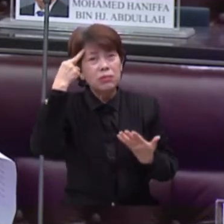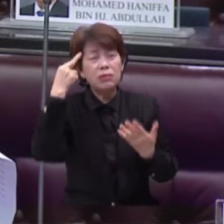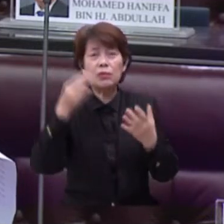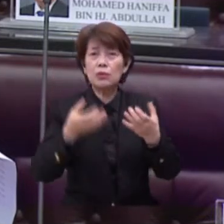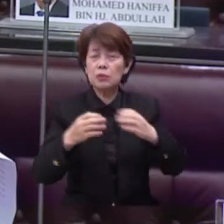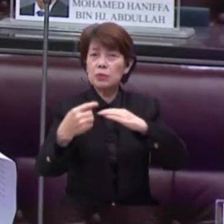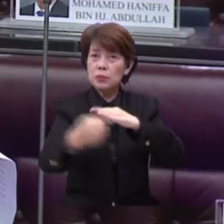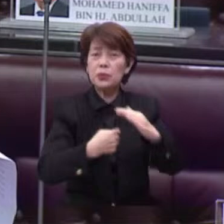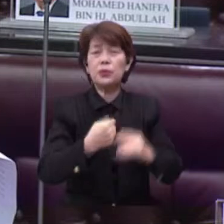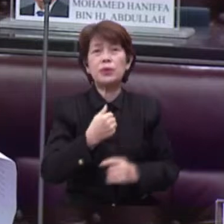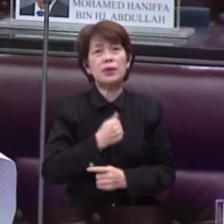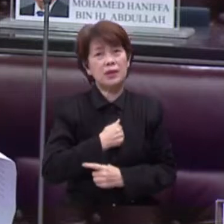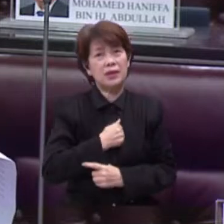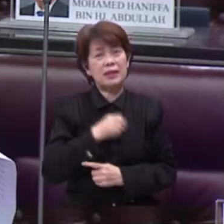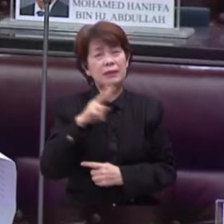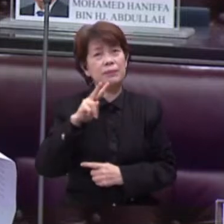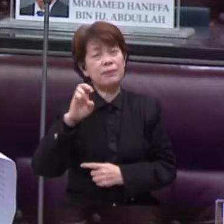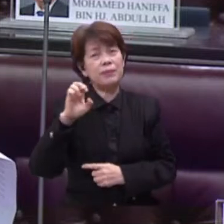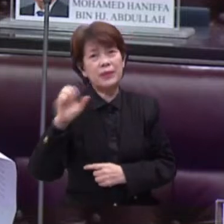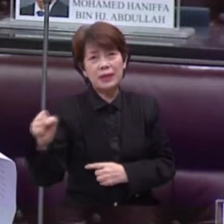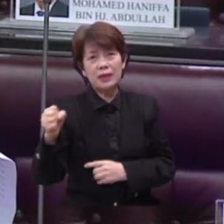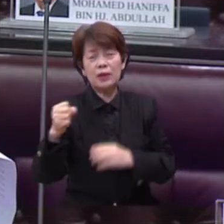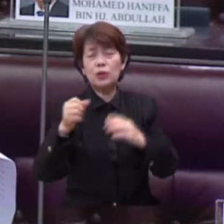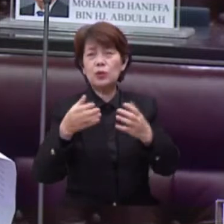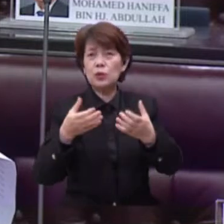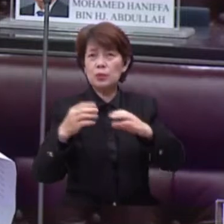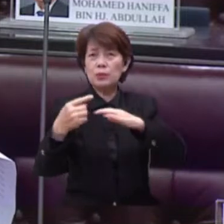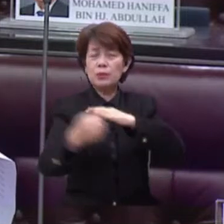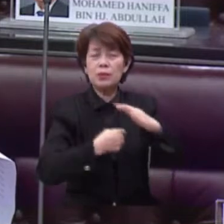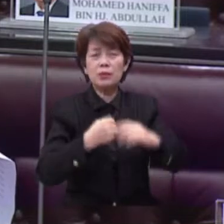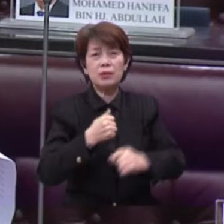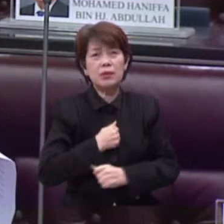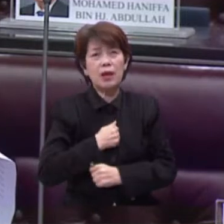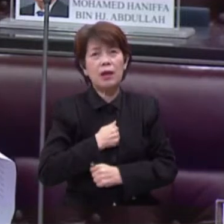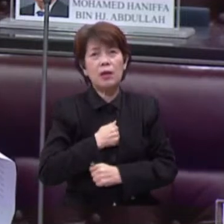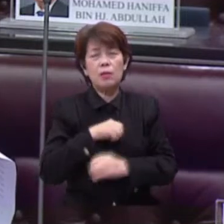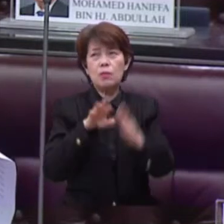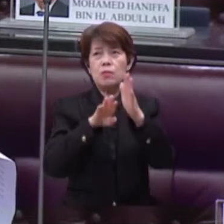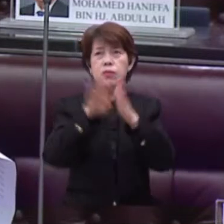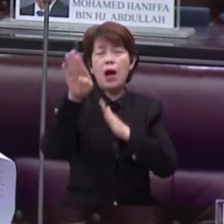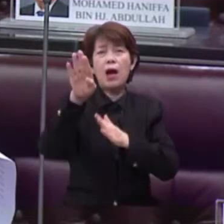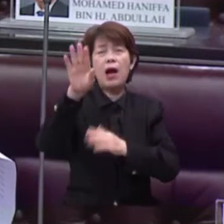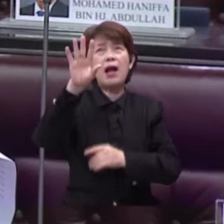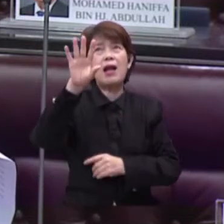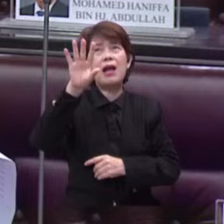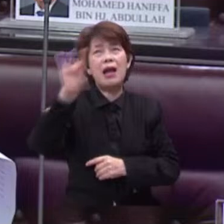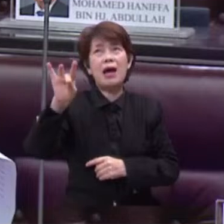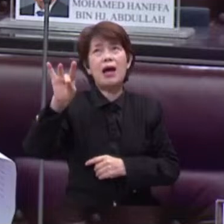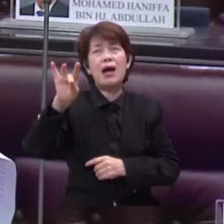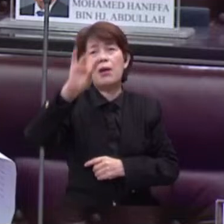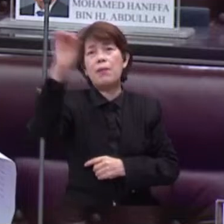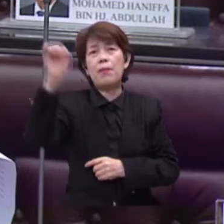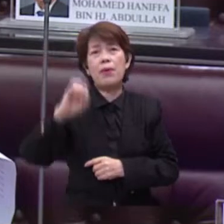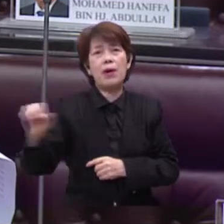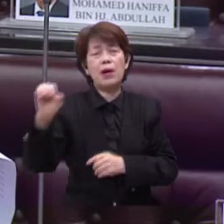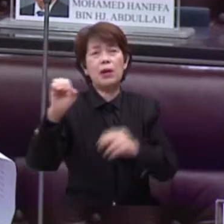jumlah keis bunuh diri ini telah meningkat sehingga 81 ratus pada tahun 2021